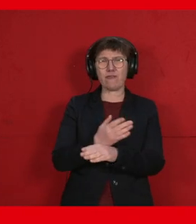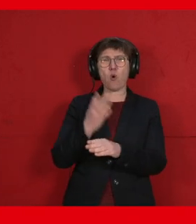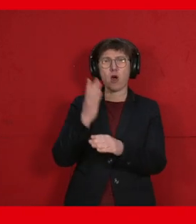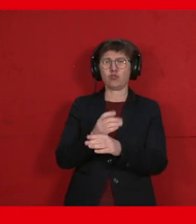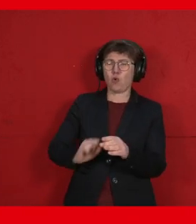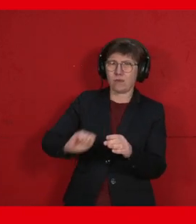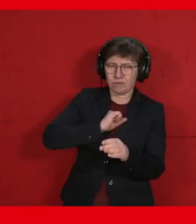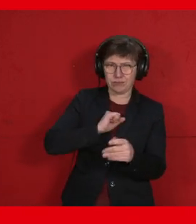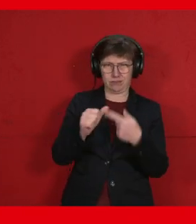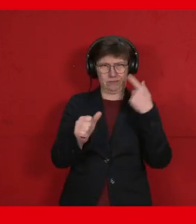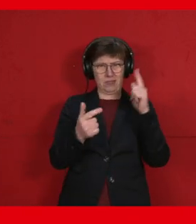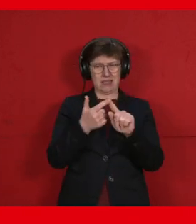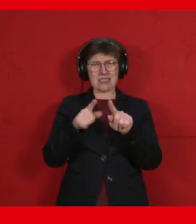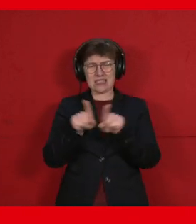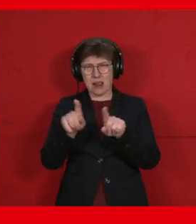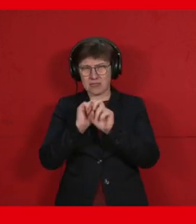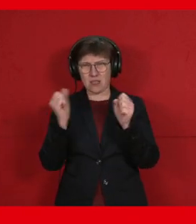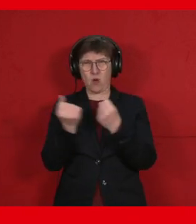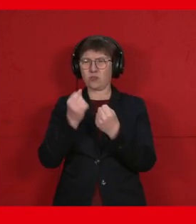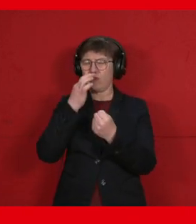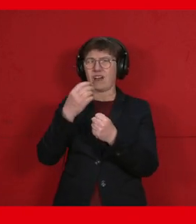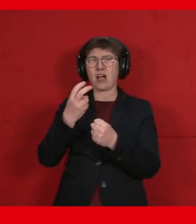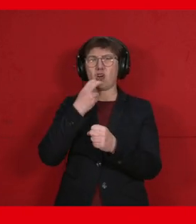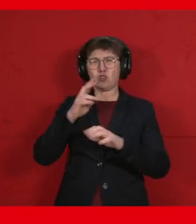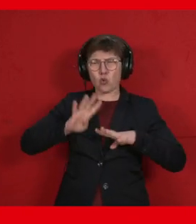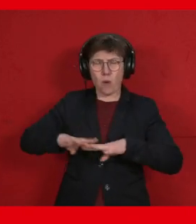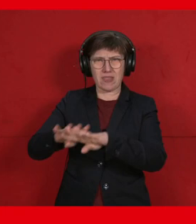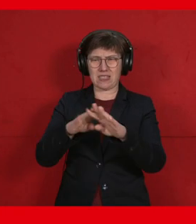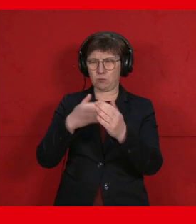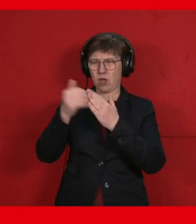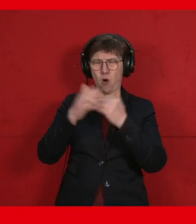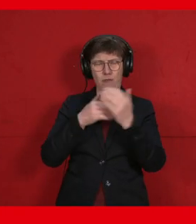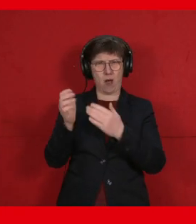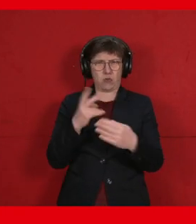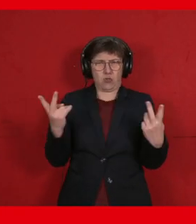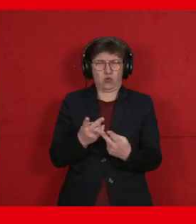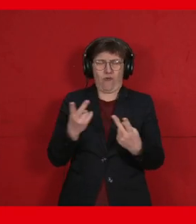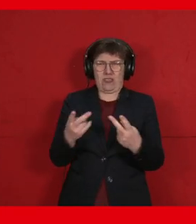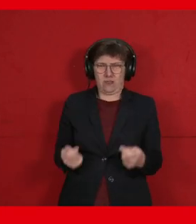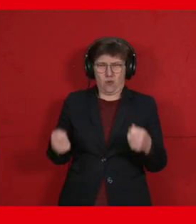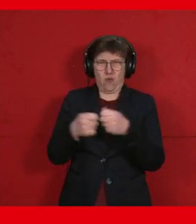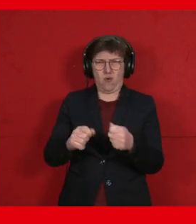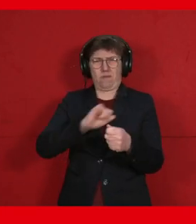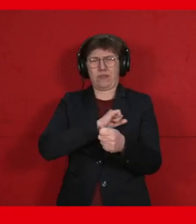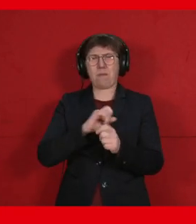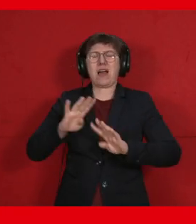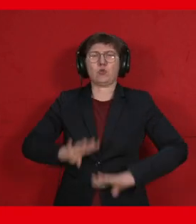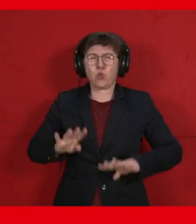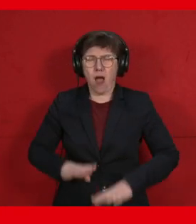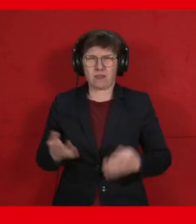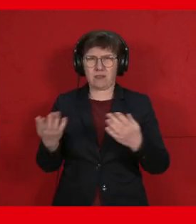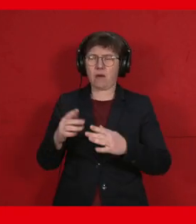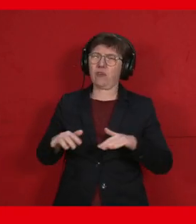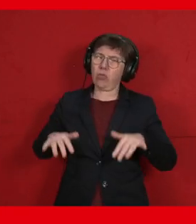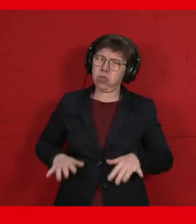sich rechnet. Wenn das Gleiche gilt für die Frage des Stromnetzes, das muss man bauen, das rechnet sich sowieso, aber das geht viel zu langsam und viel